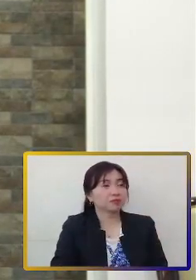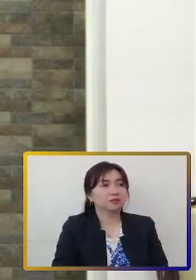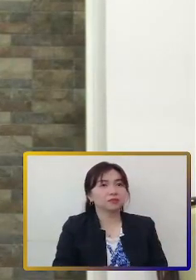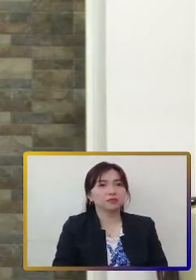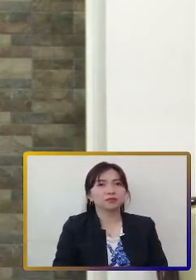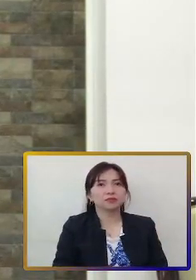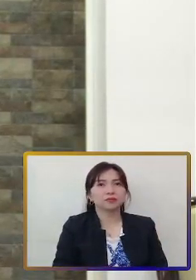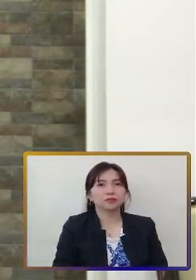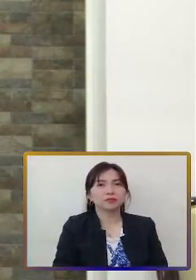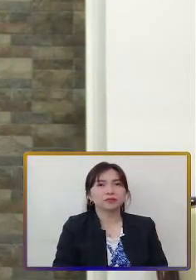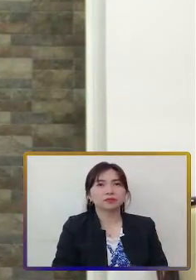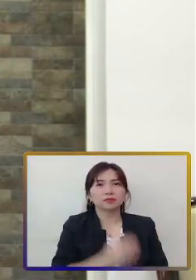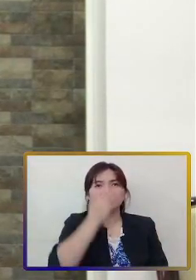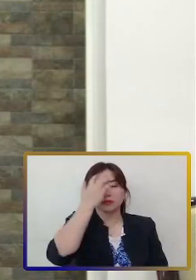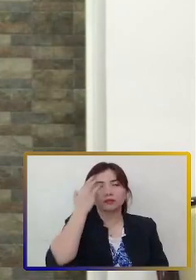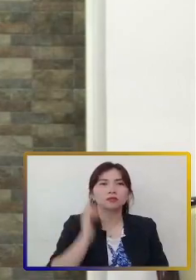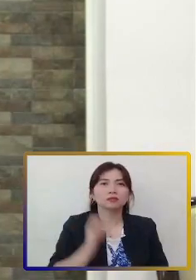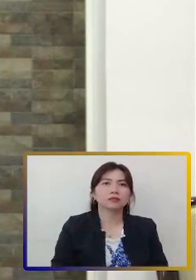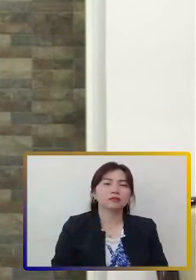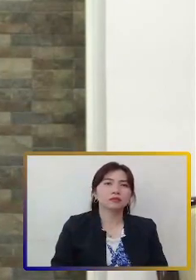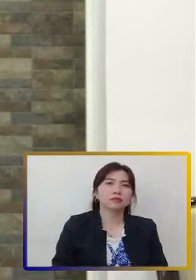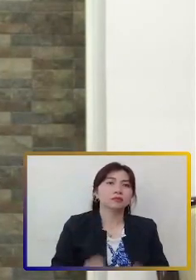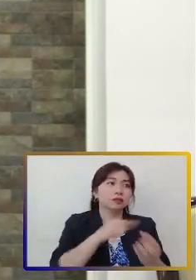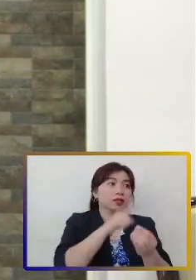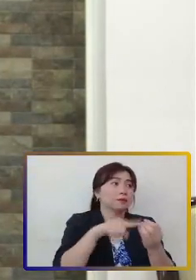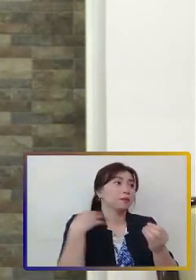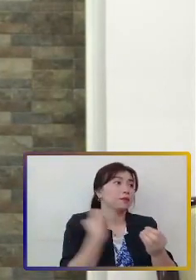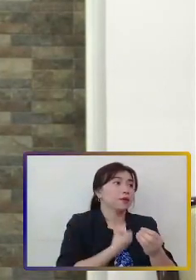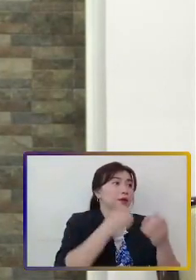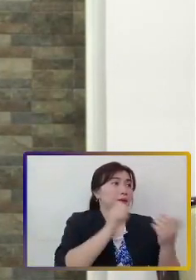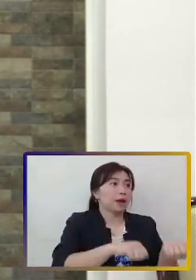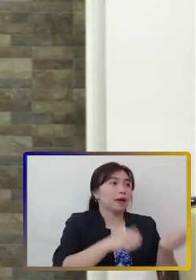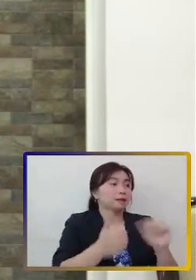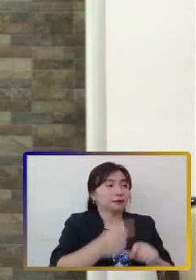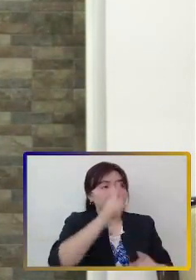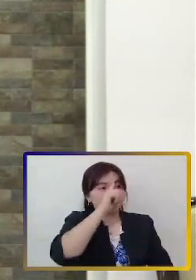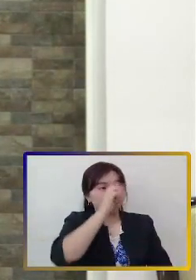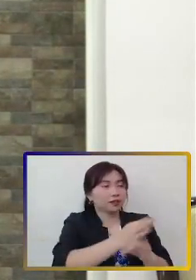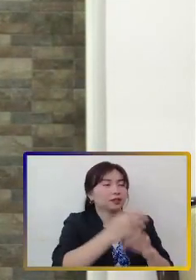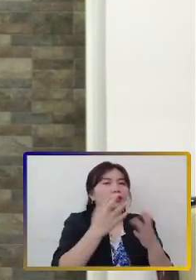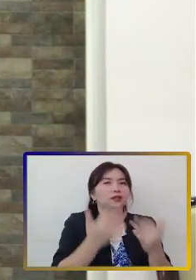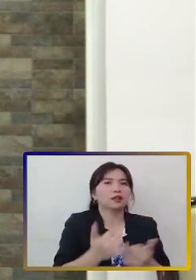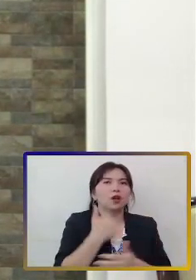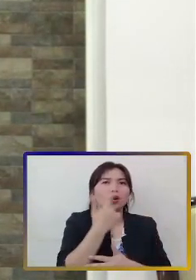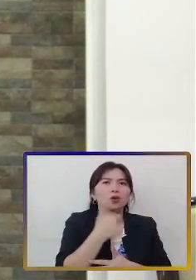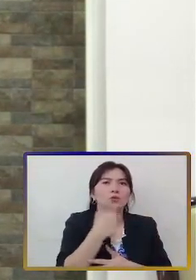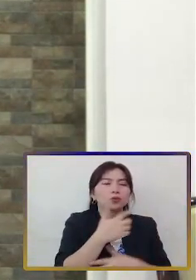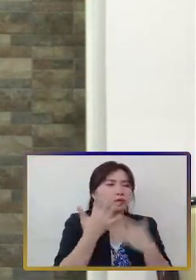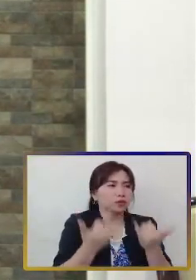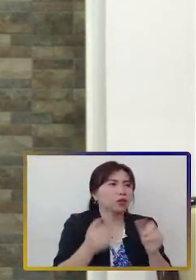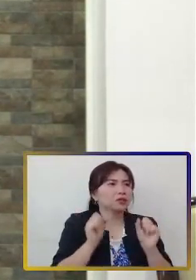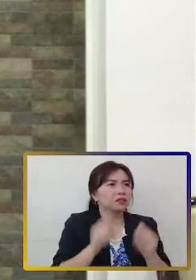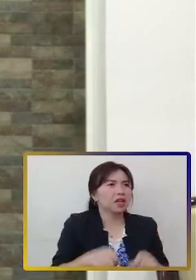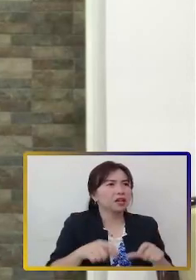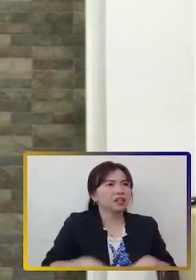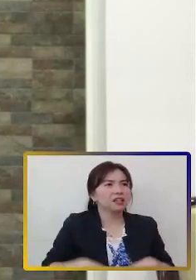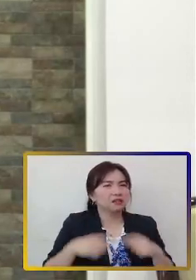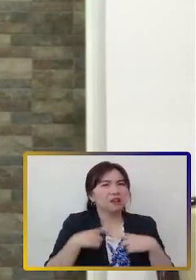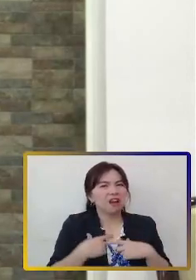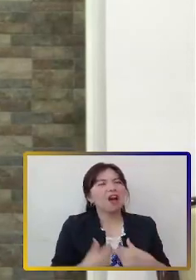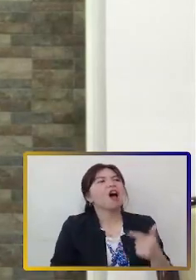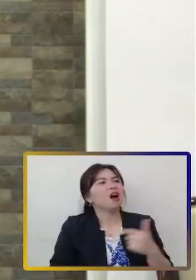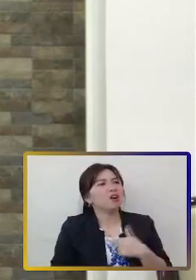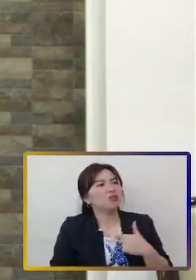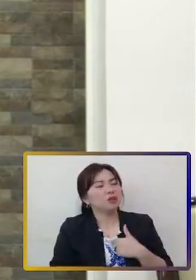Kristiyano regarding our Baptist Faith sino pa nakapag nagig nakapamuhay sa atin na ako Alam